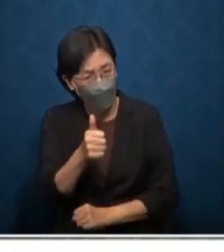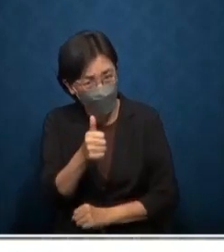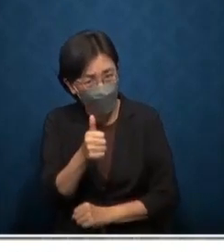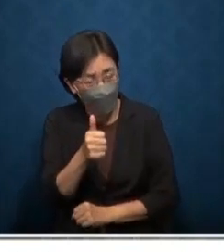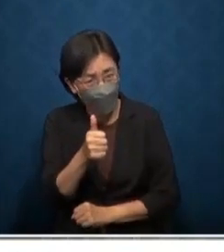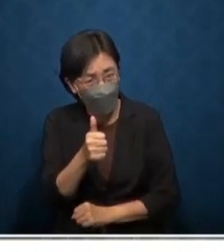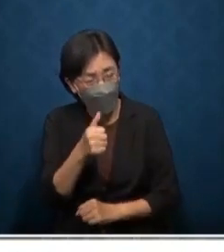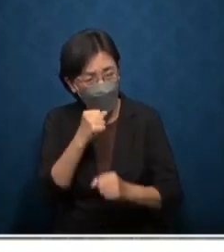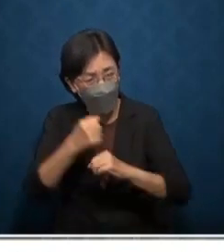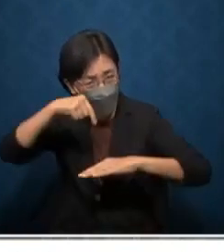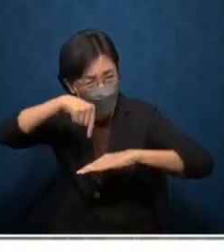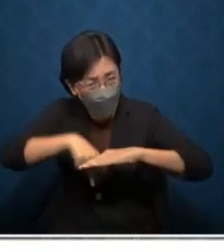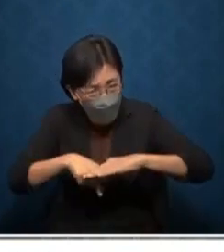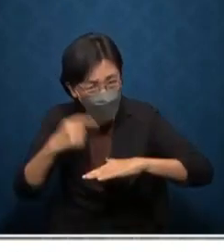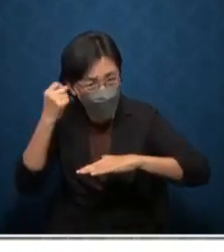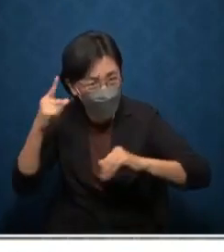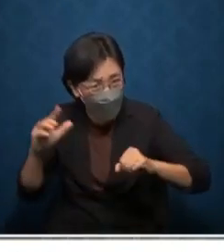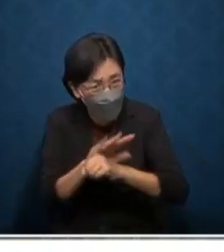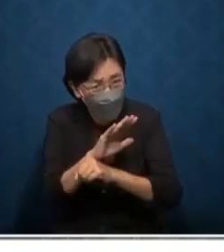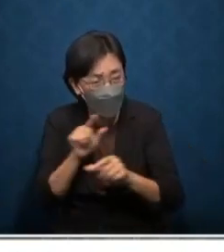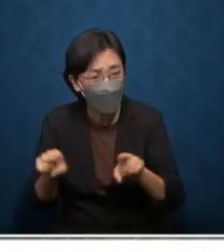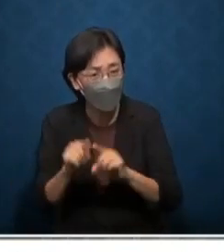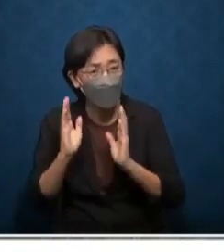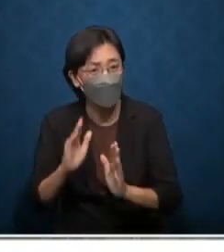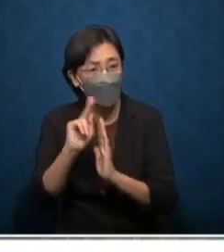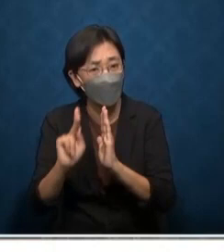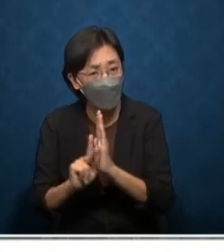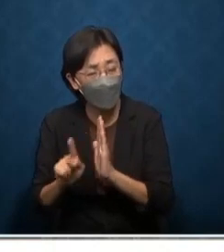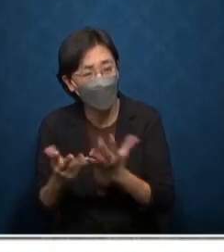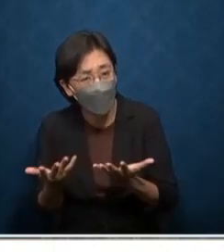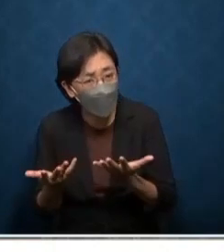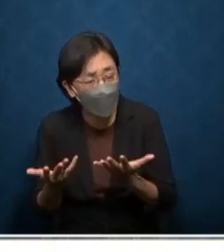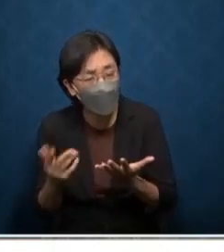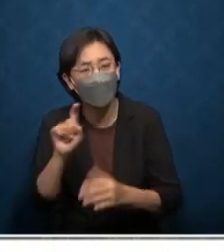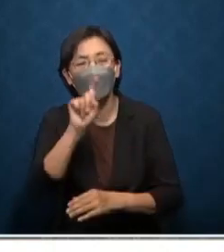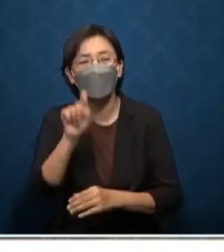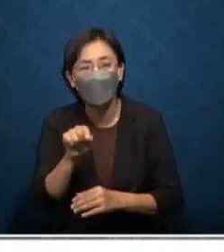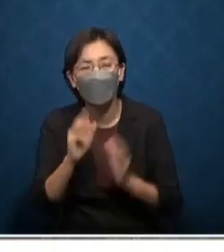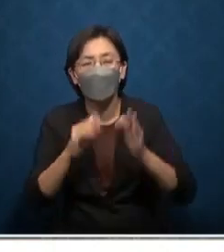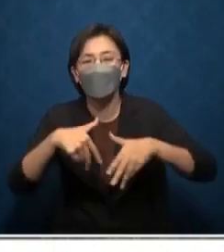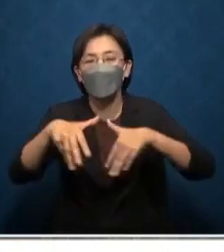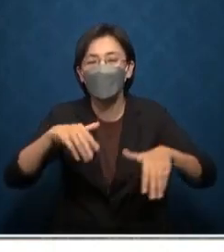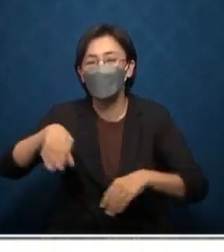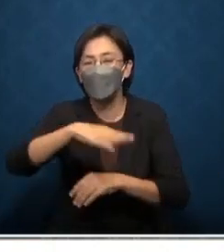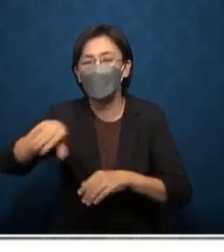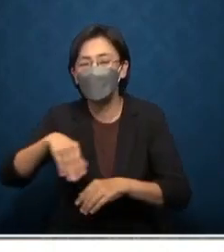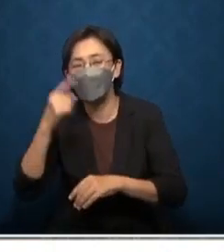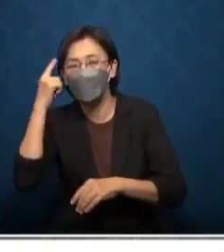ลึกซึ้งเหือนคนที่เปัคนหมายหือเปล่าอัั้นกเป็นเบ้องต้นที่หลายคนมองอยู่